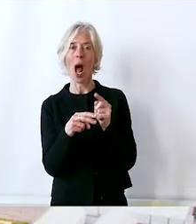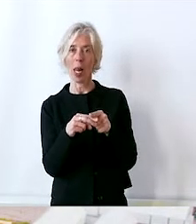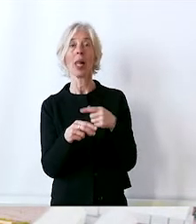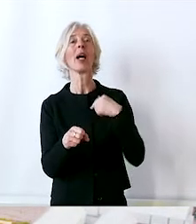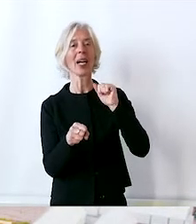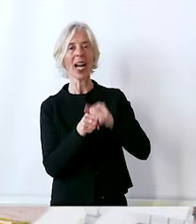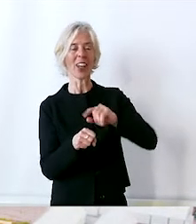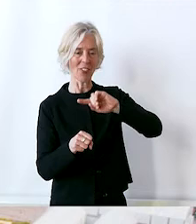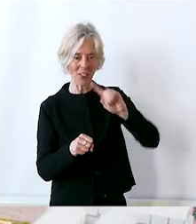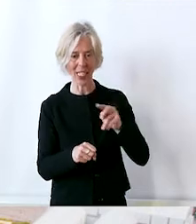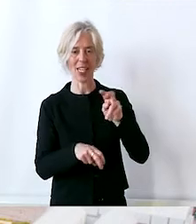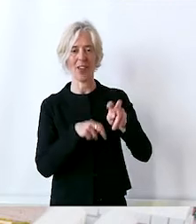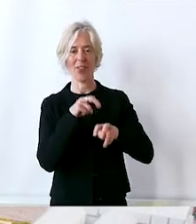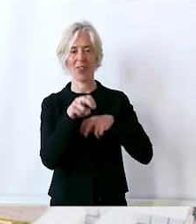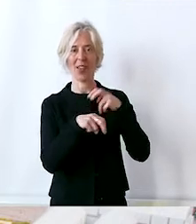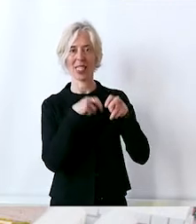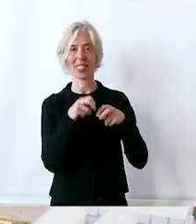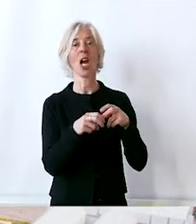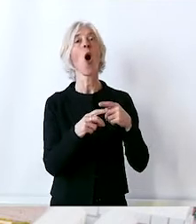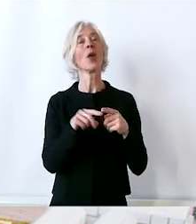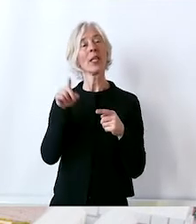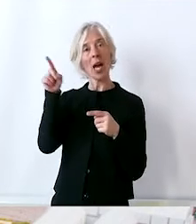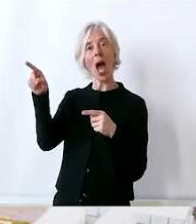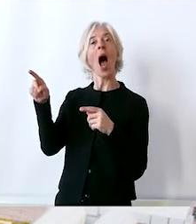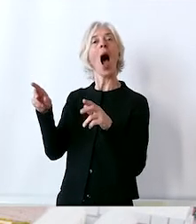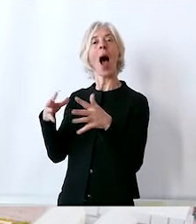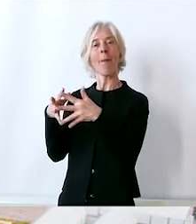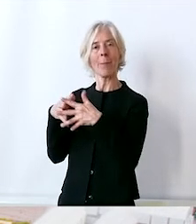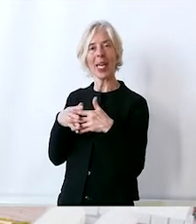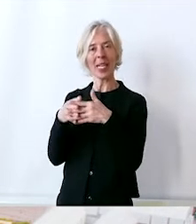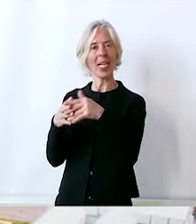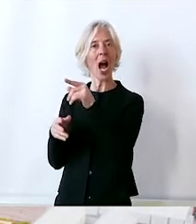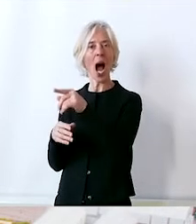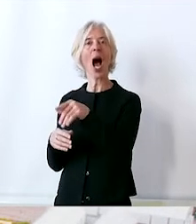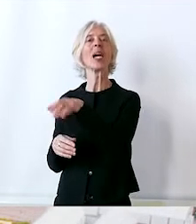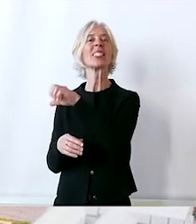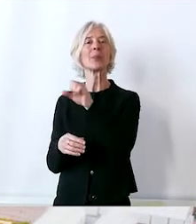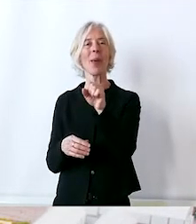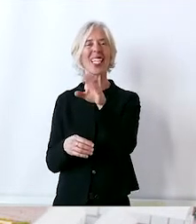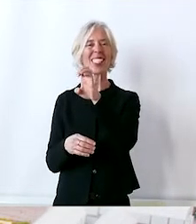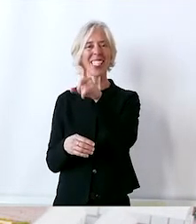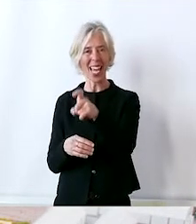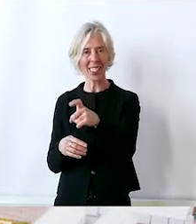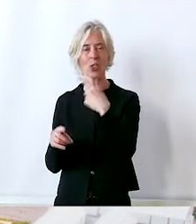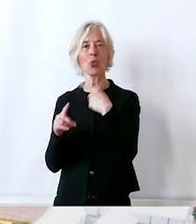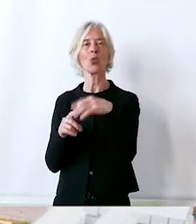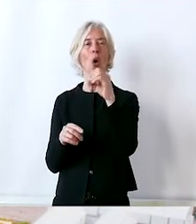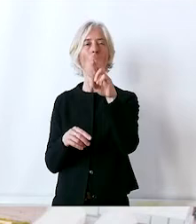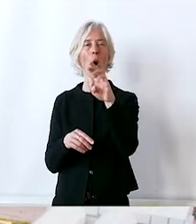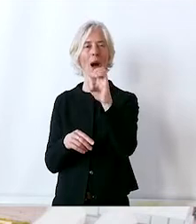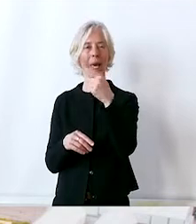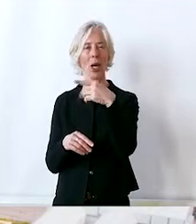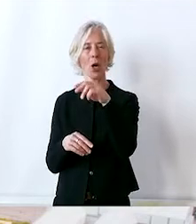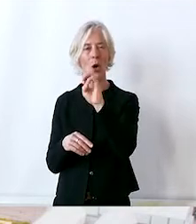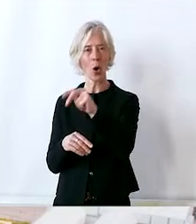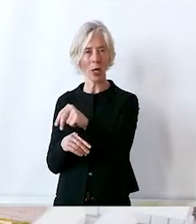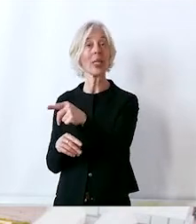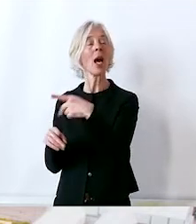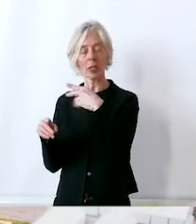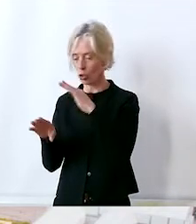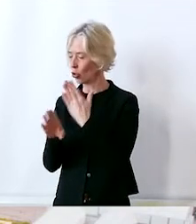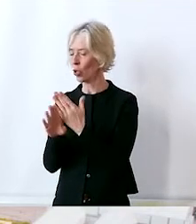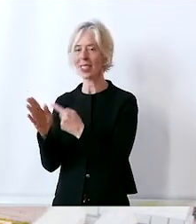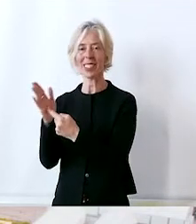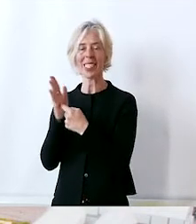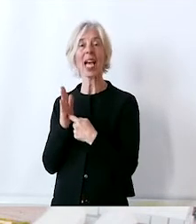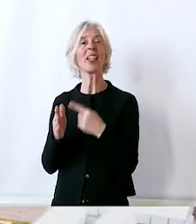Blue Origin zum Beispiel in den USA machen das vor. Wenn man Raketenstufen wiederverwendet, muss man sie logischerweise nicht neu